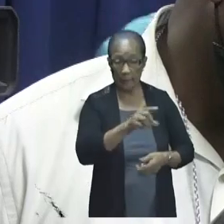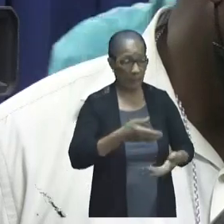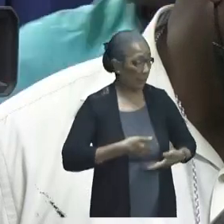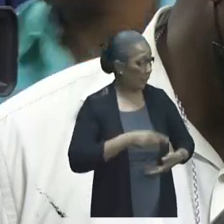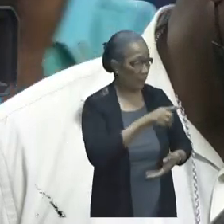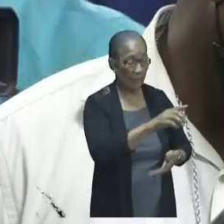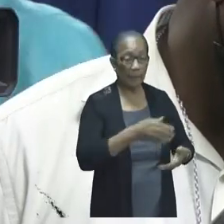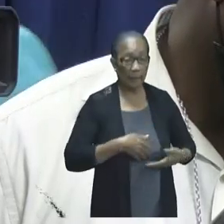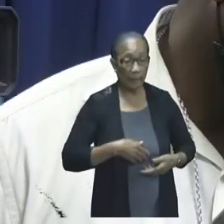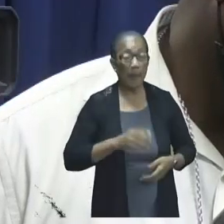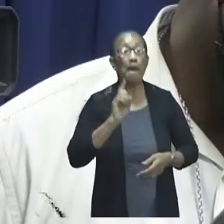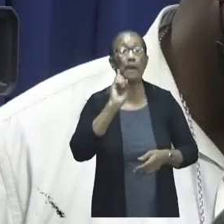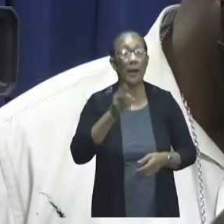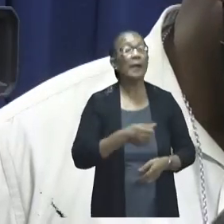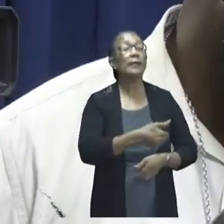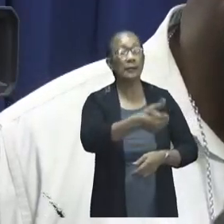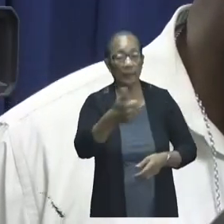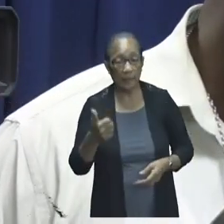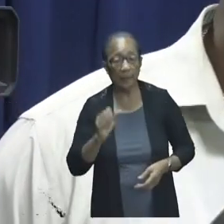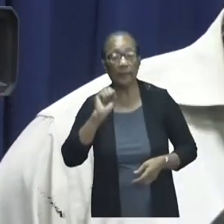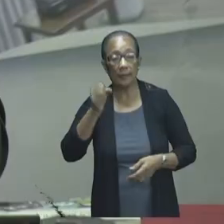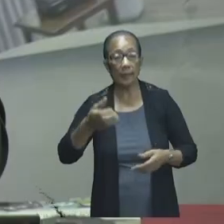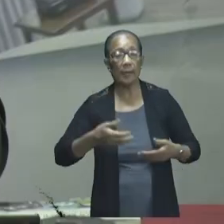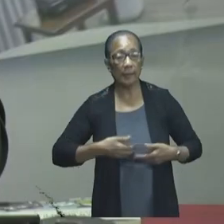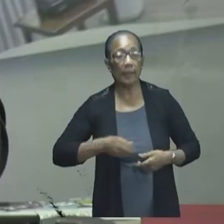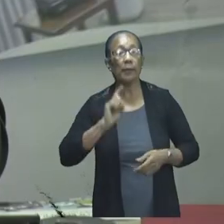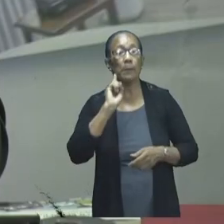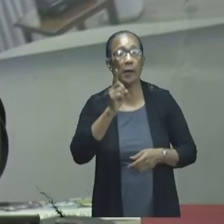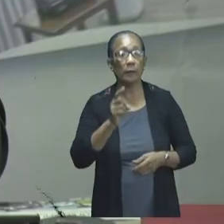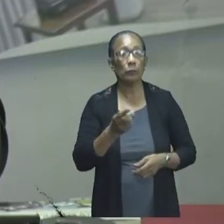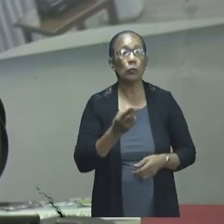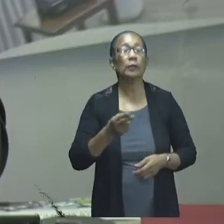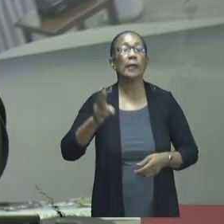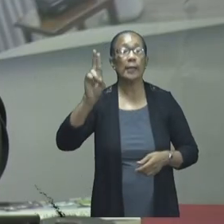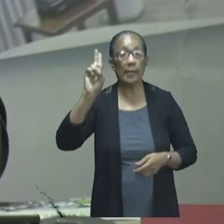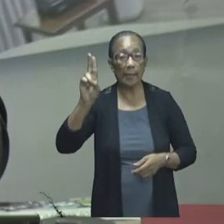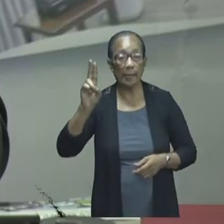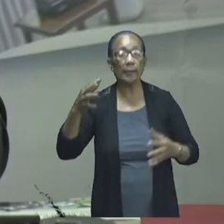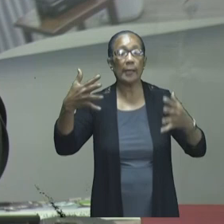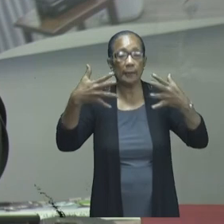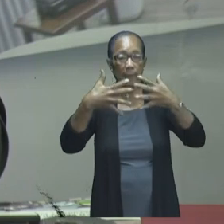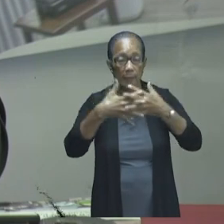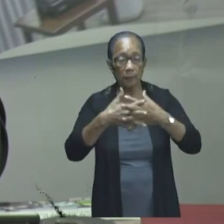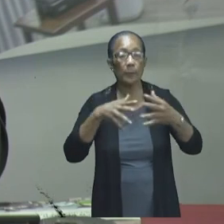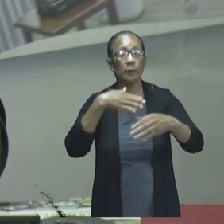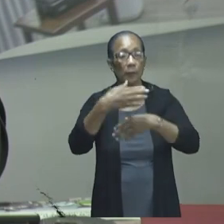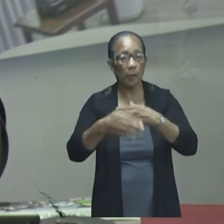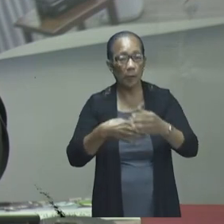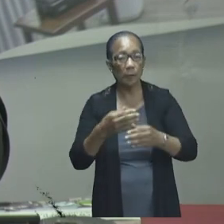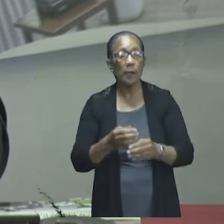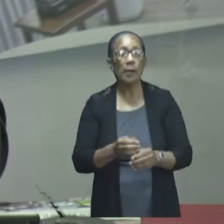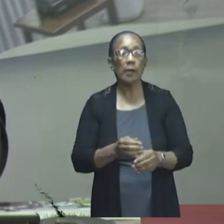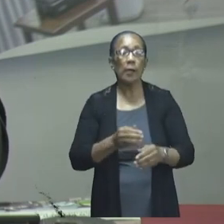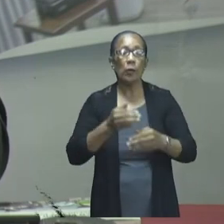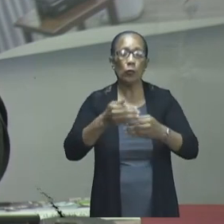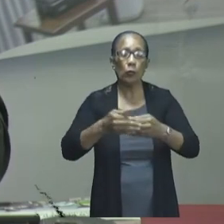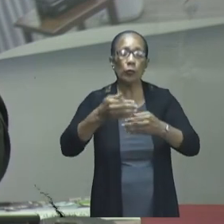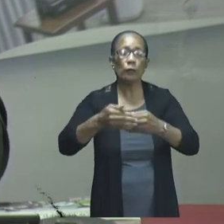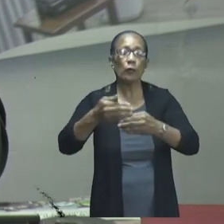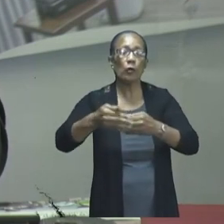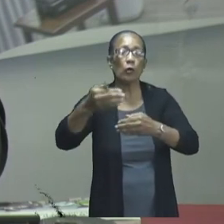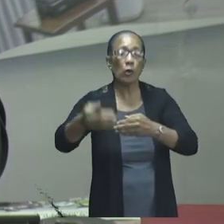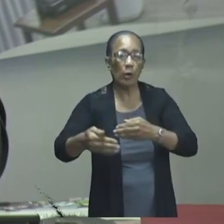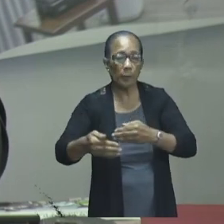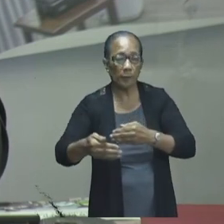een stukje grond die nodig heeft maar laat dat eerlijk gebeuren laat dat transparant hebben laten gebeuren en en volg ordelijkheid van de aanvraag